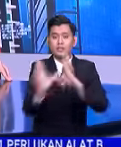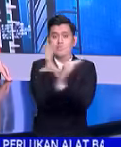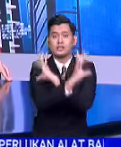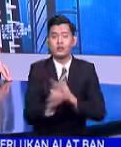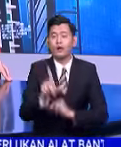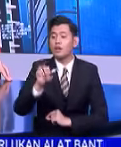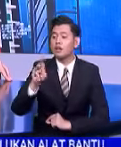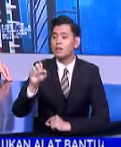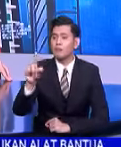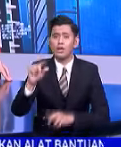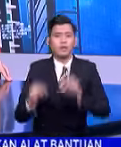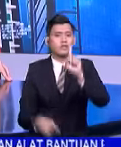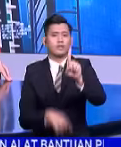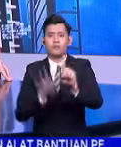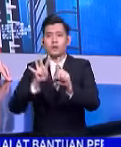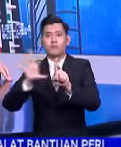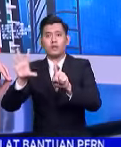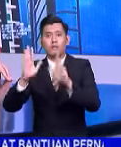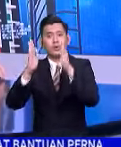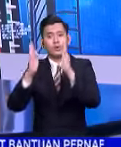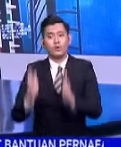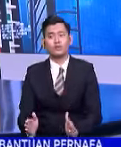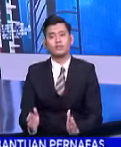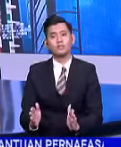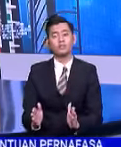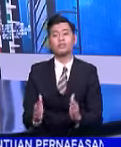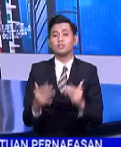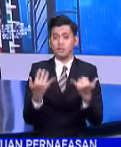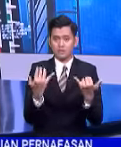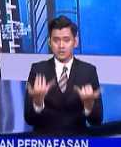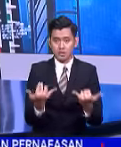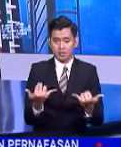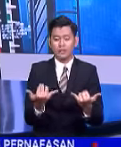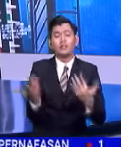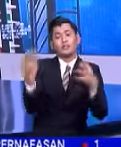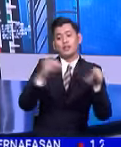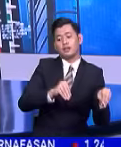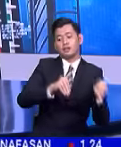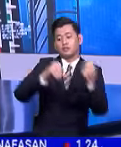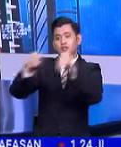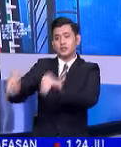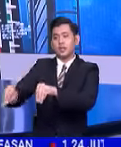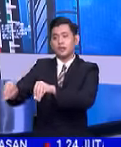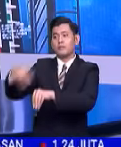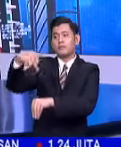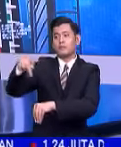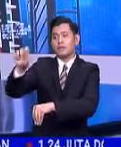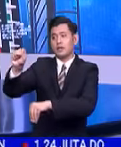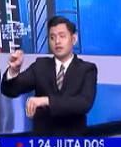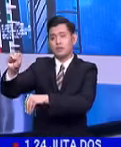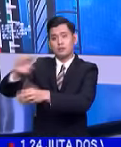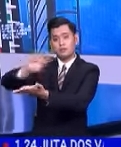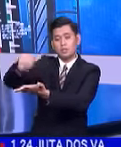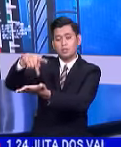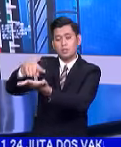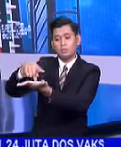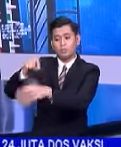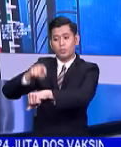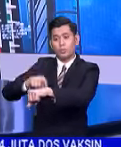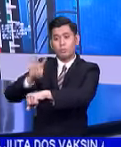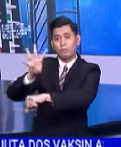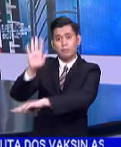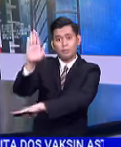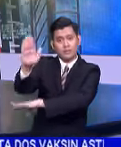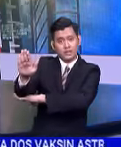seramai 145 penduduk terjejas masih ditempatkan di Pusat Pemindahan Sementara PPS setakat pukul 4 petang.